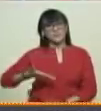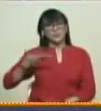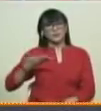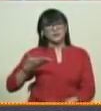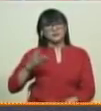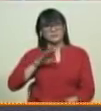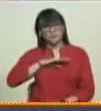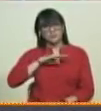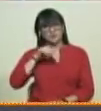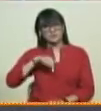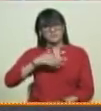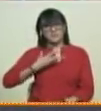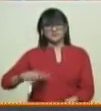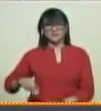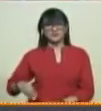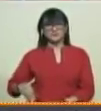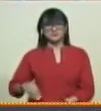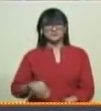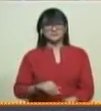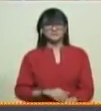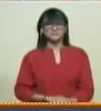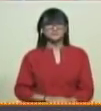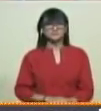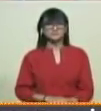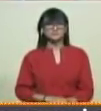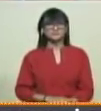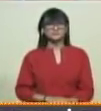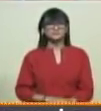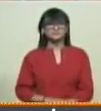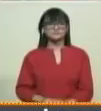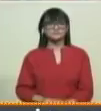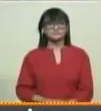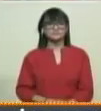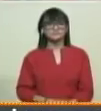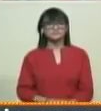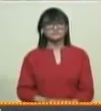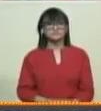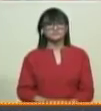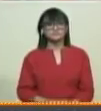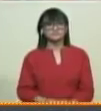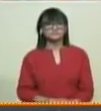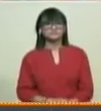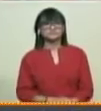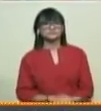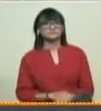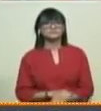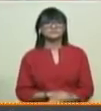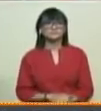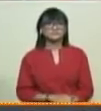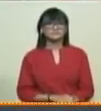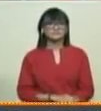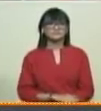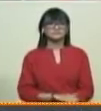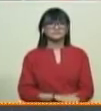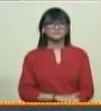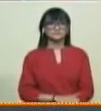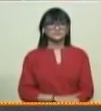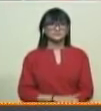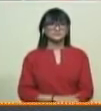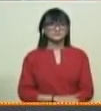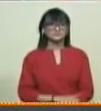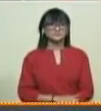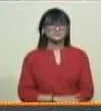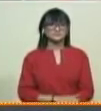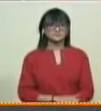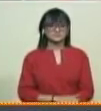Venezuela'yı temsilen katılacak olan müessir arkadaşı buradan oficial bir yazıyla ve